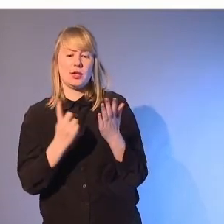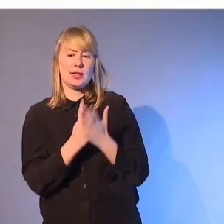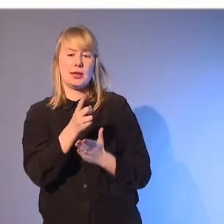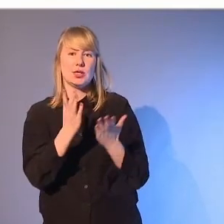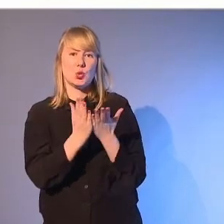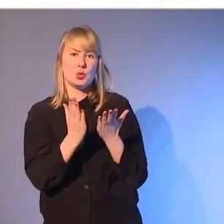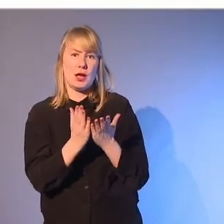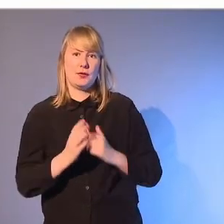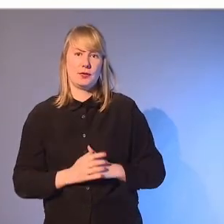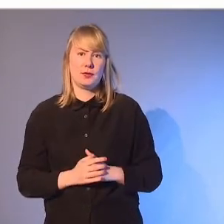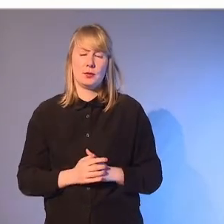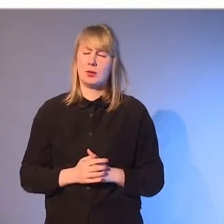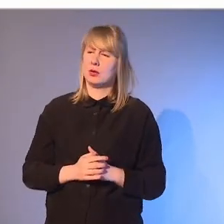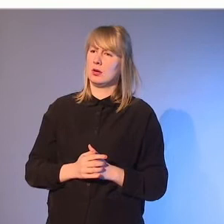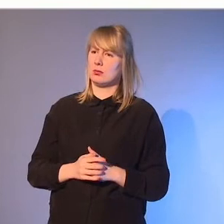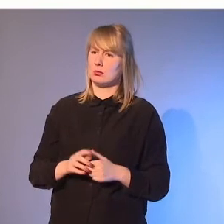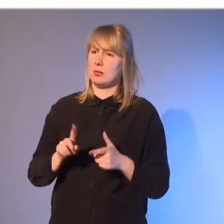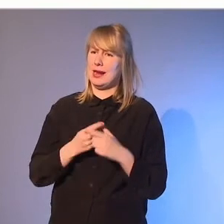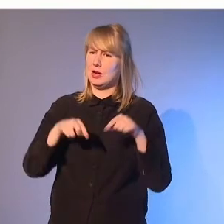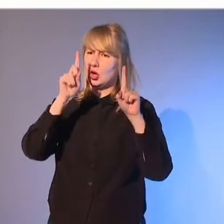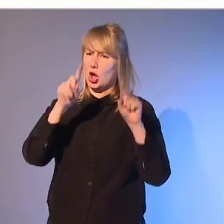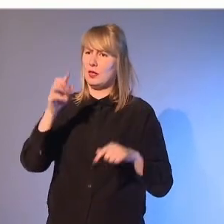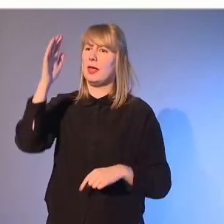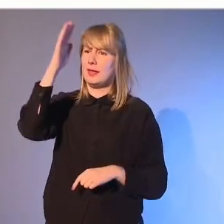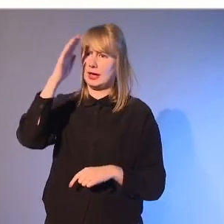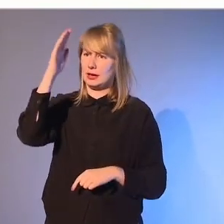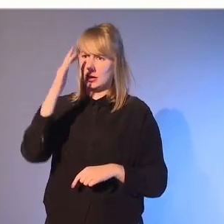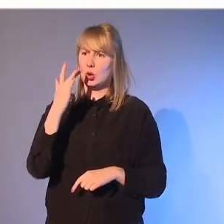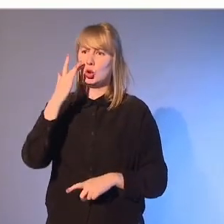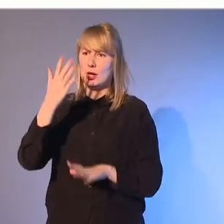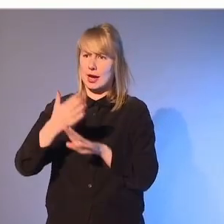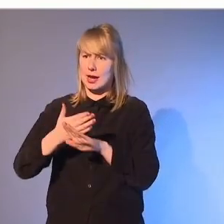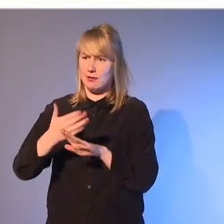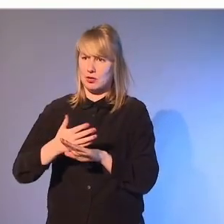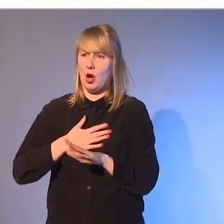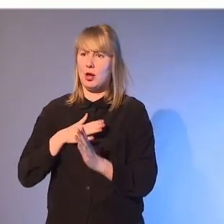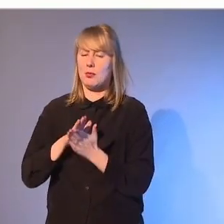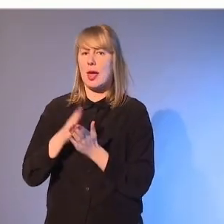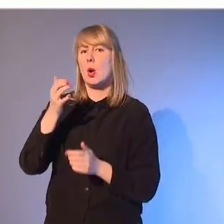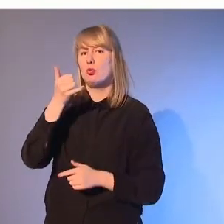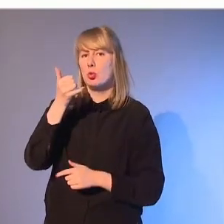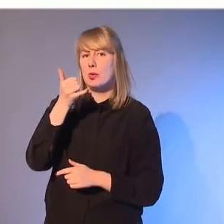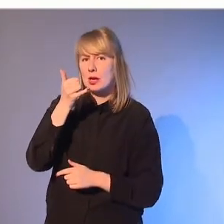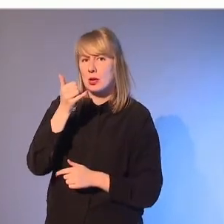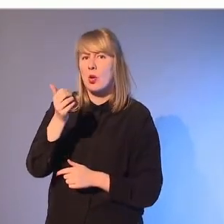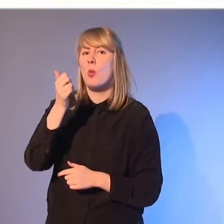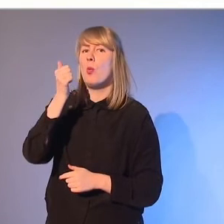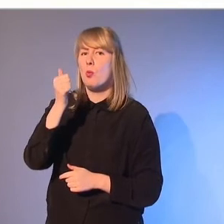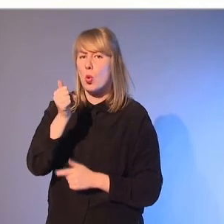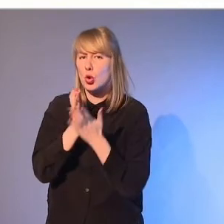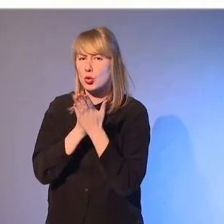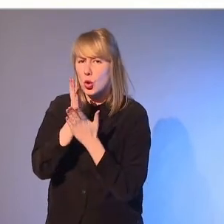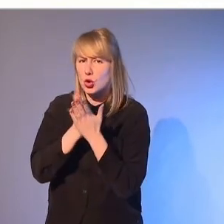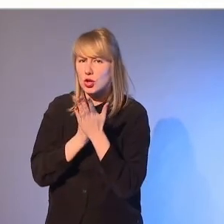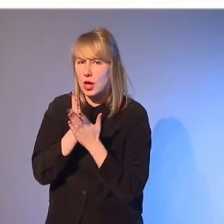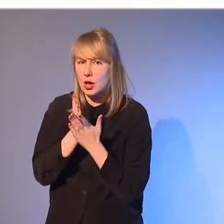I stedet for kanskje å tenke at når elevene har med seg mobiltelefon, så må man være veldig nøye